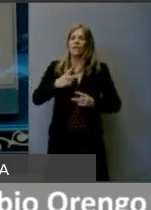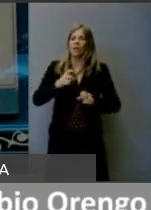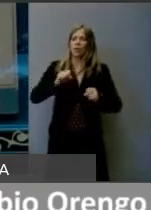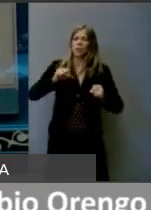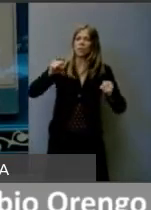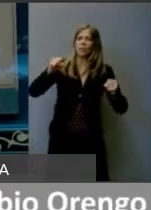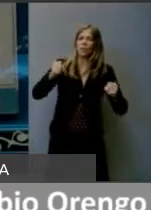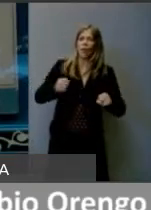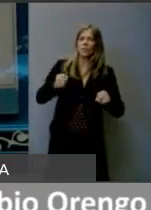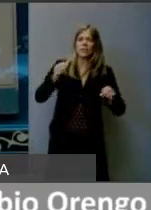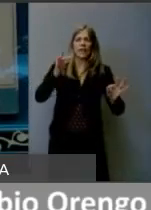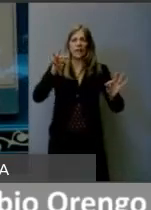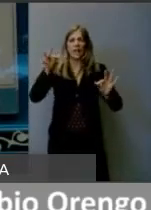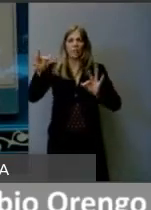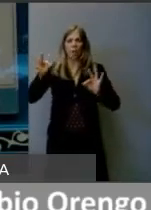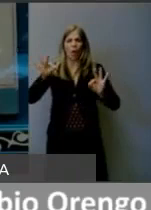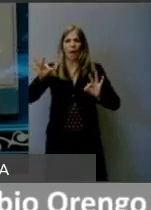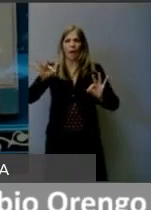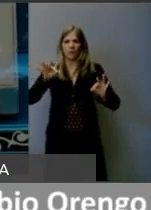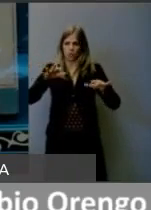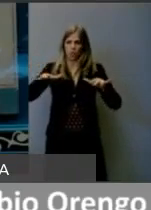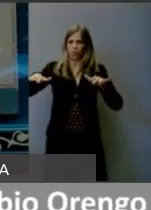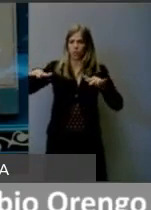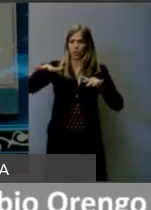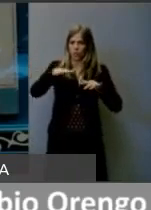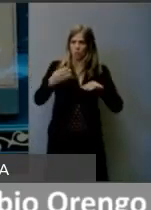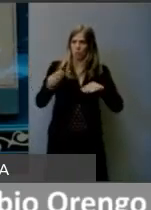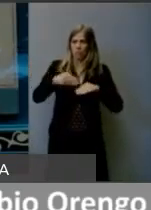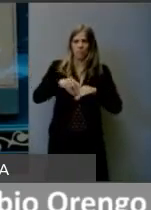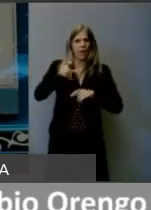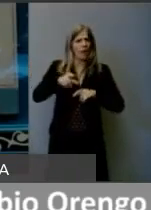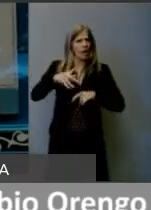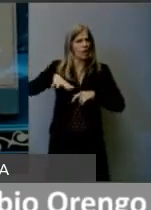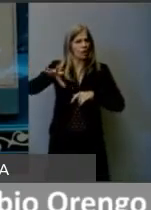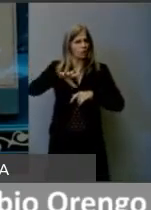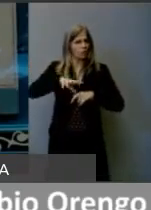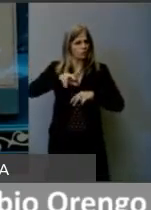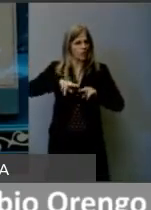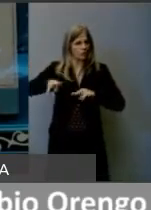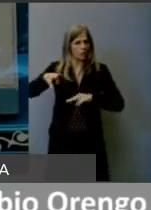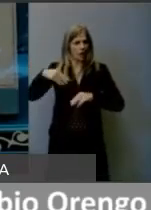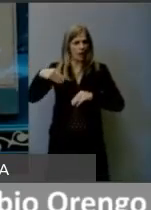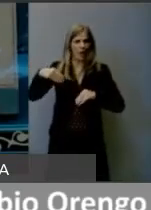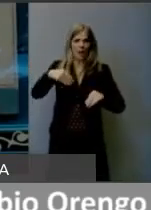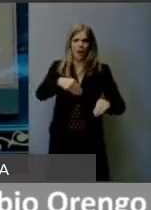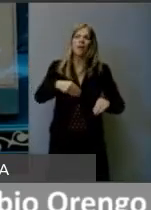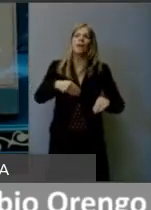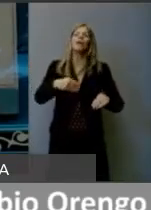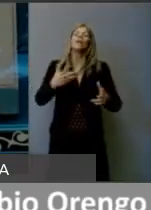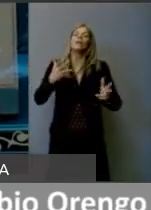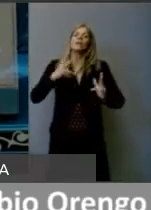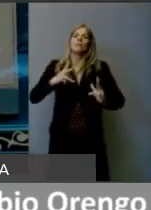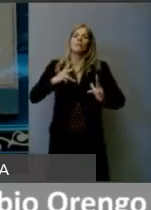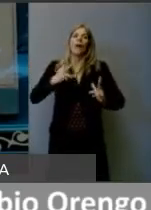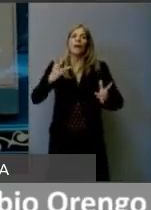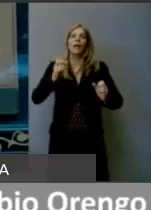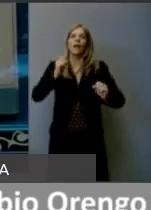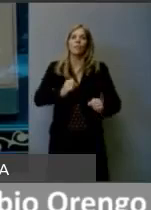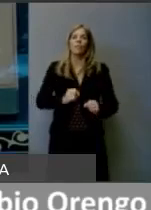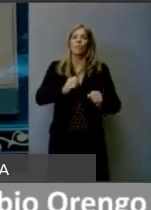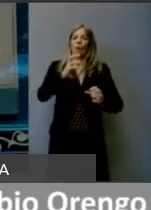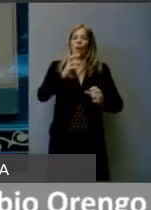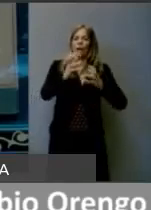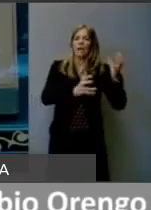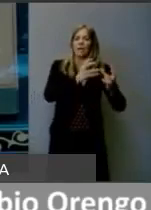diplomatici profusi, anche dal rappresentante del nostro Paese, consentano una rapida e ottimale soluzione della crisi